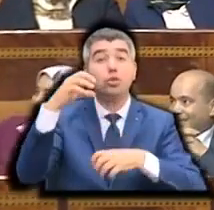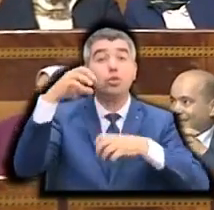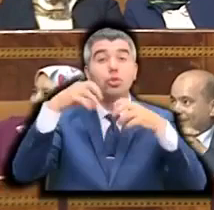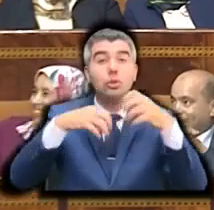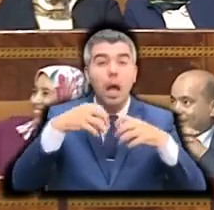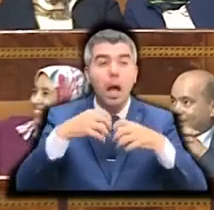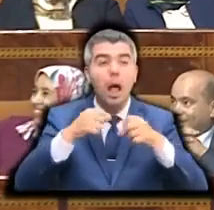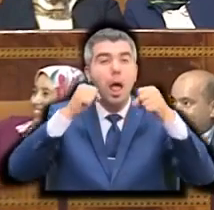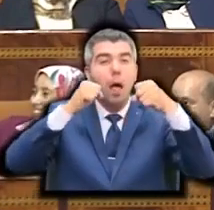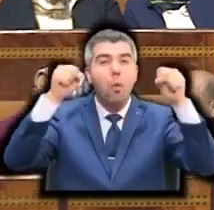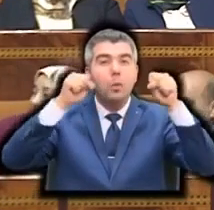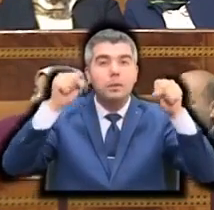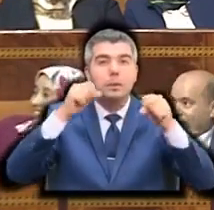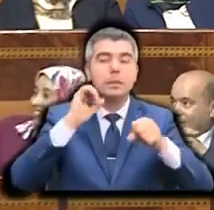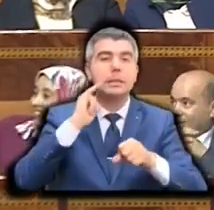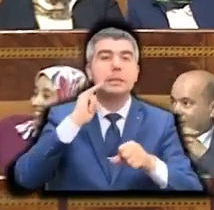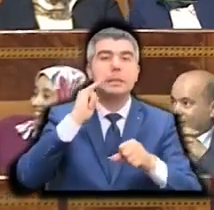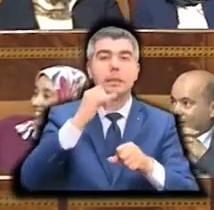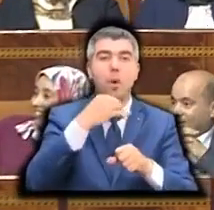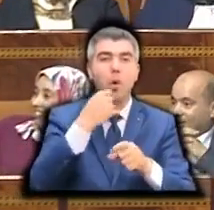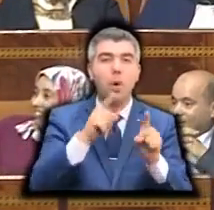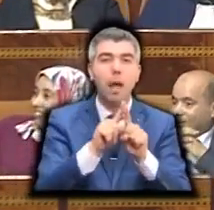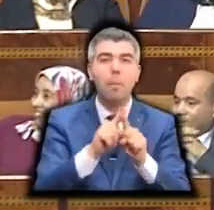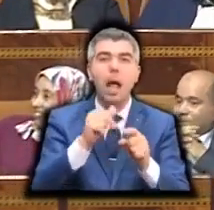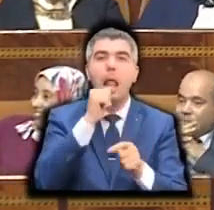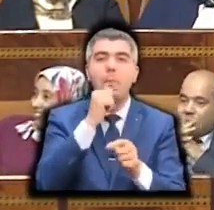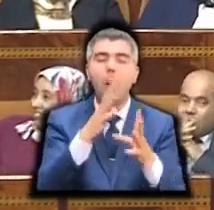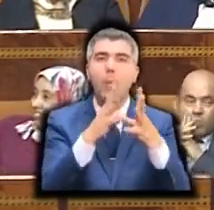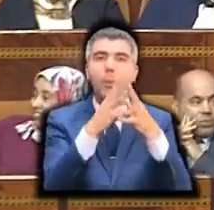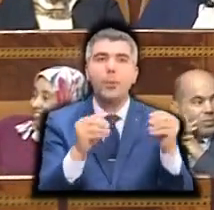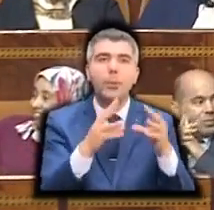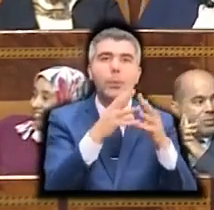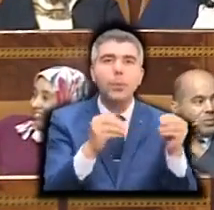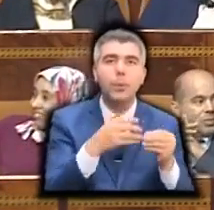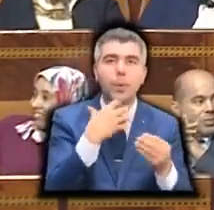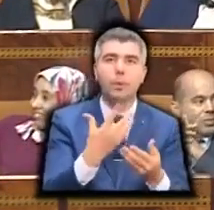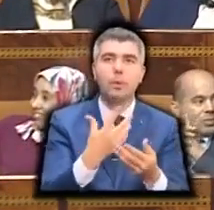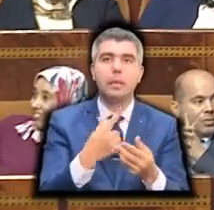وكيغوتوا، الناس ديال تاكونيت، الناس مختلف مناطق تفور،